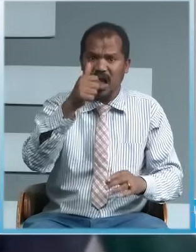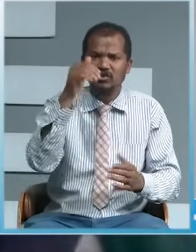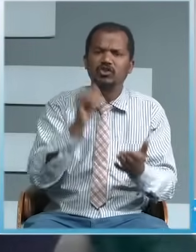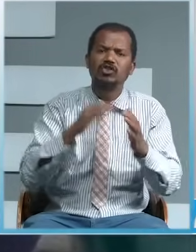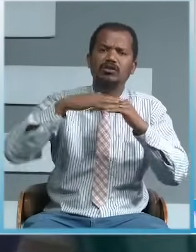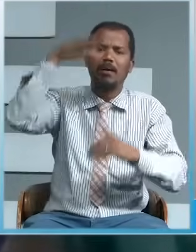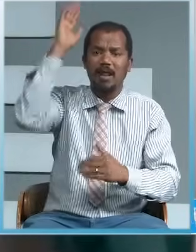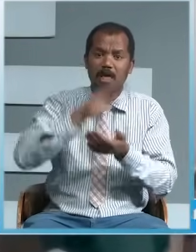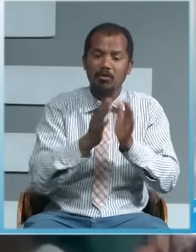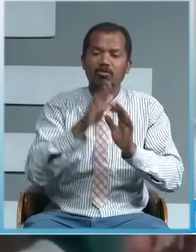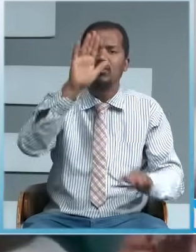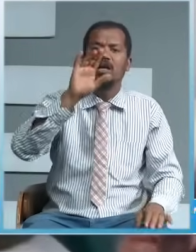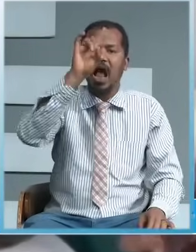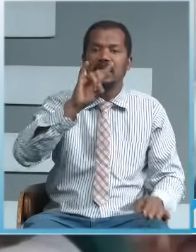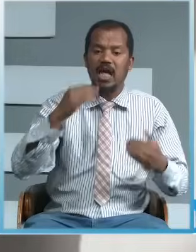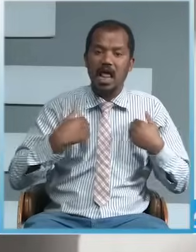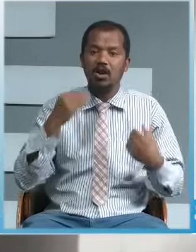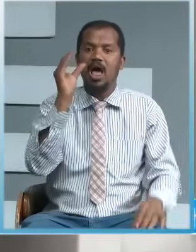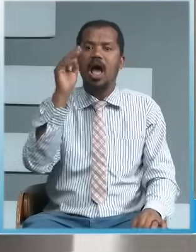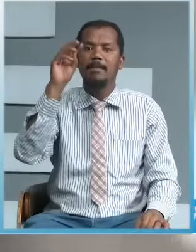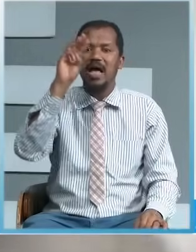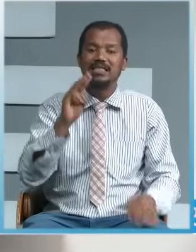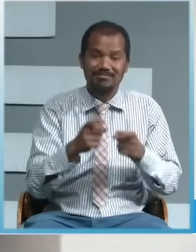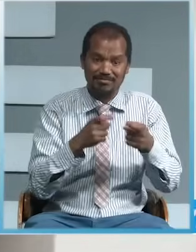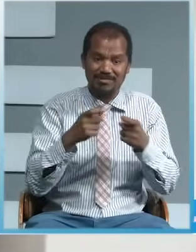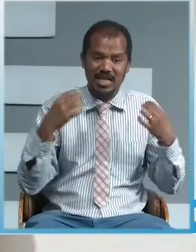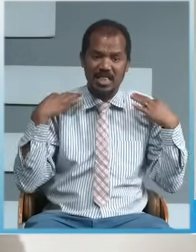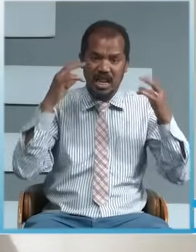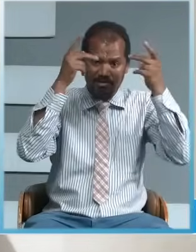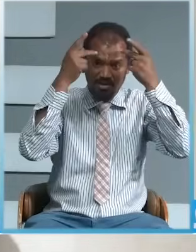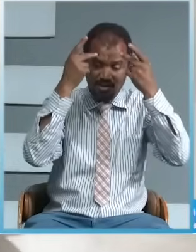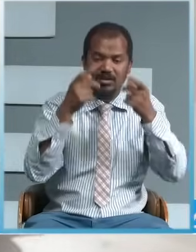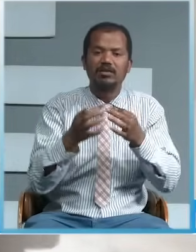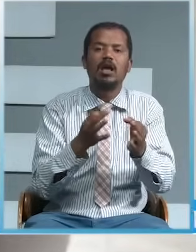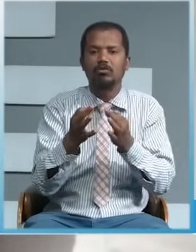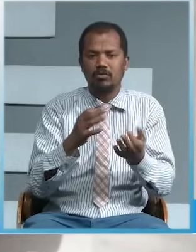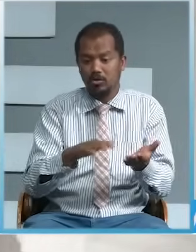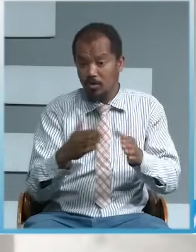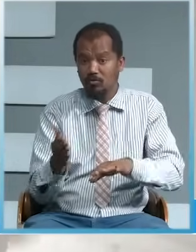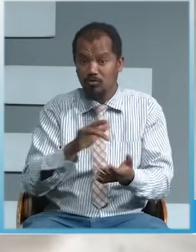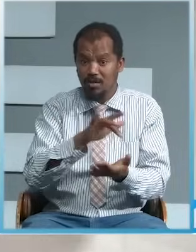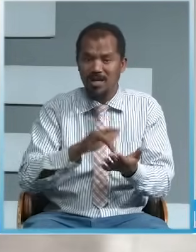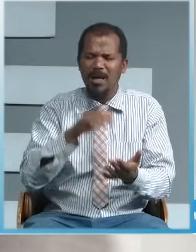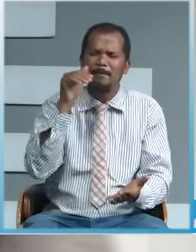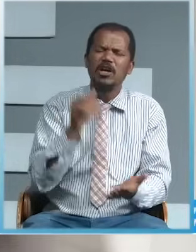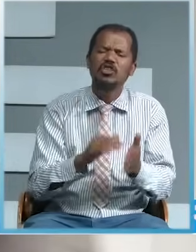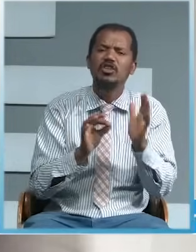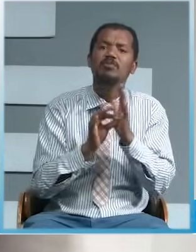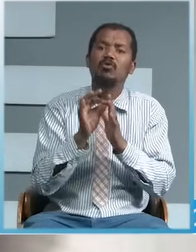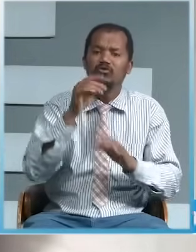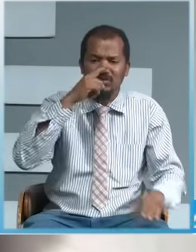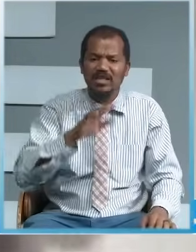ቁጥር ከ10000 ማለፉን በጋዛ ያለውና በሐማስ የሚተዳደረው የጤና ሚኒስቴር ገልጿል። ከሞቱት መካከል